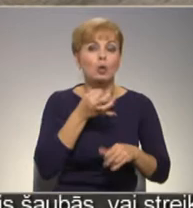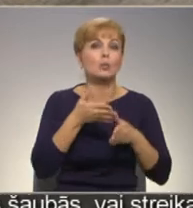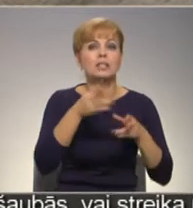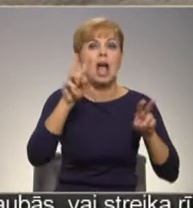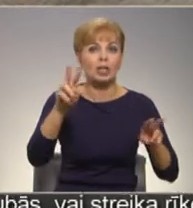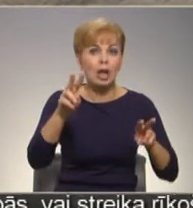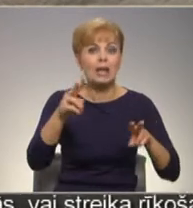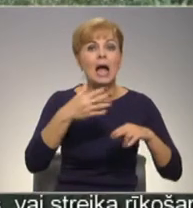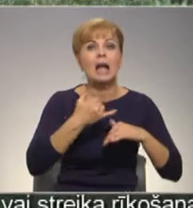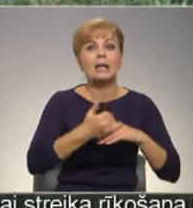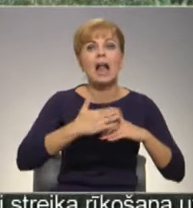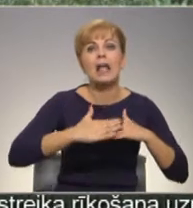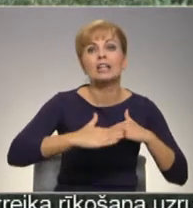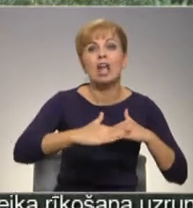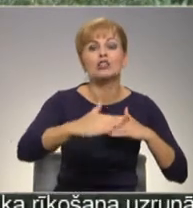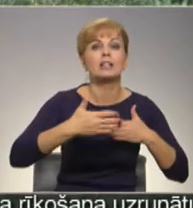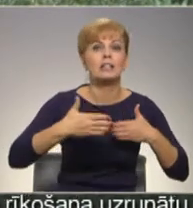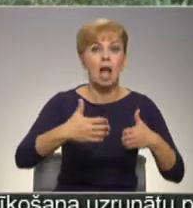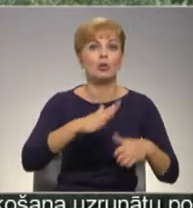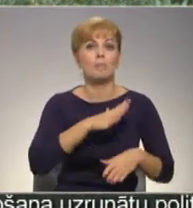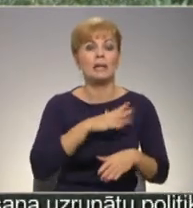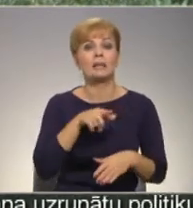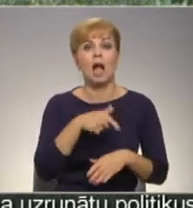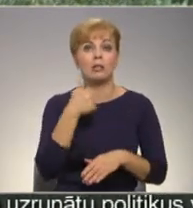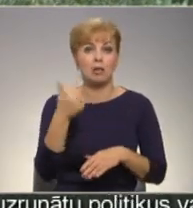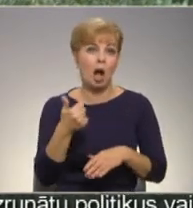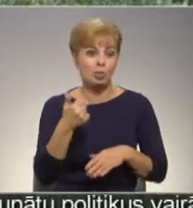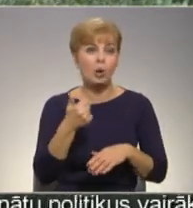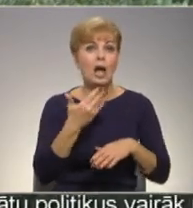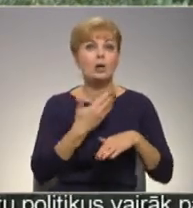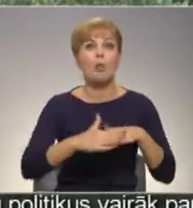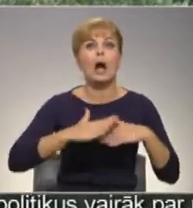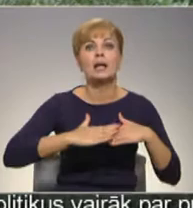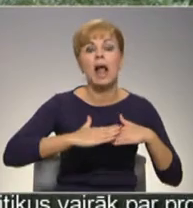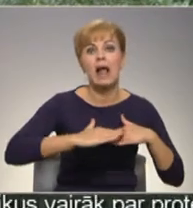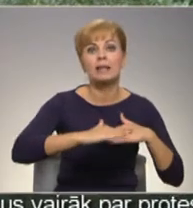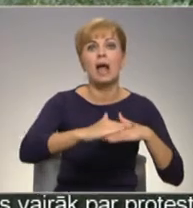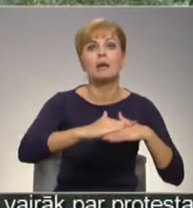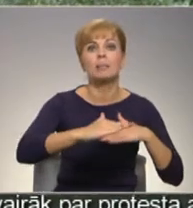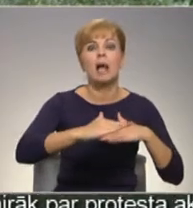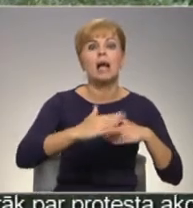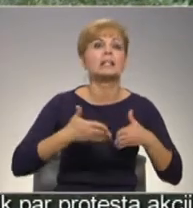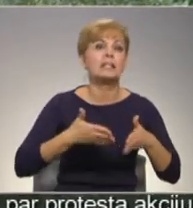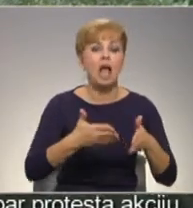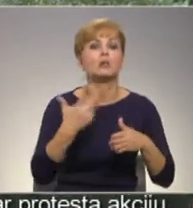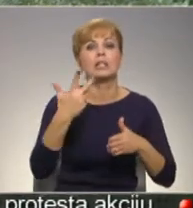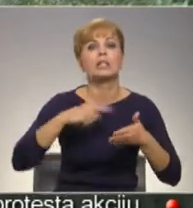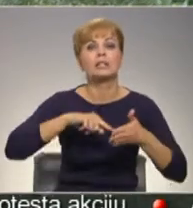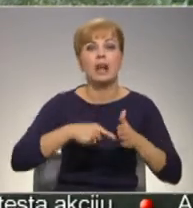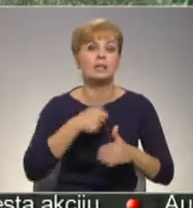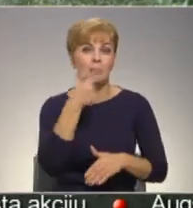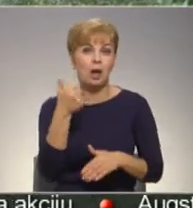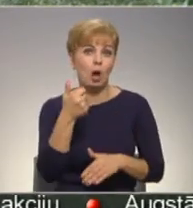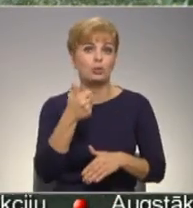ceļa greiderēšanas darbus. Bija tā mums tādi gadi, kad mēs nogreiderējam ceļus 3 reizes pa gadu un